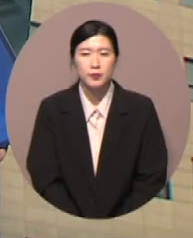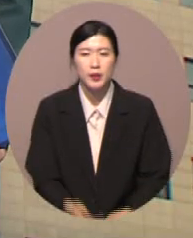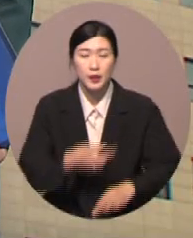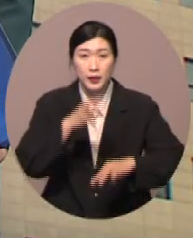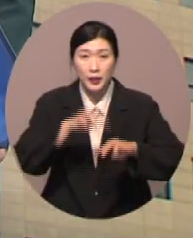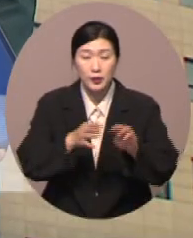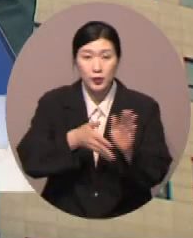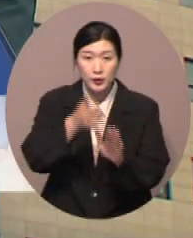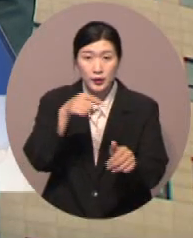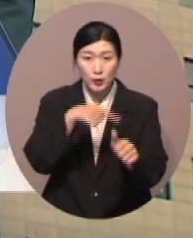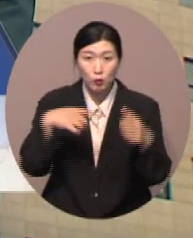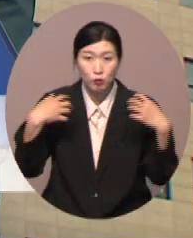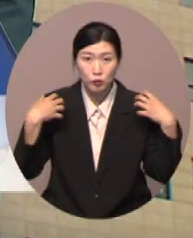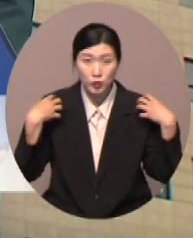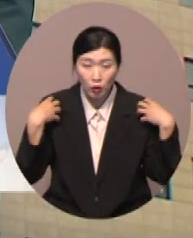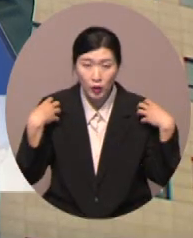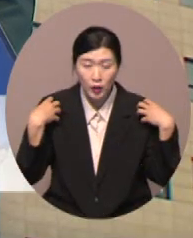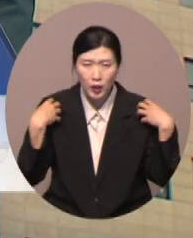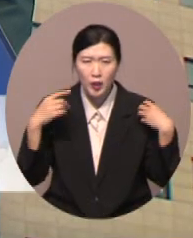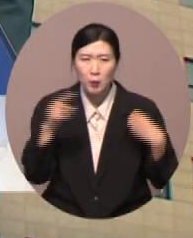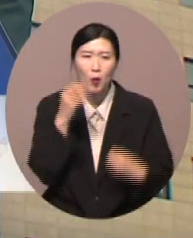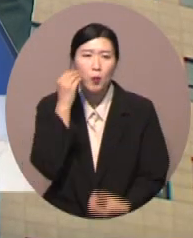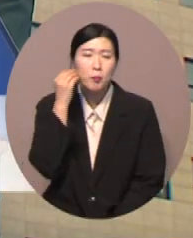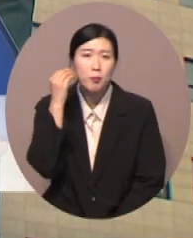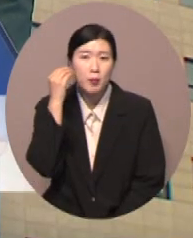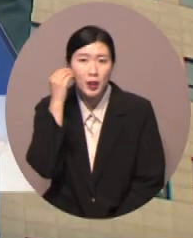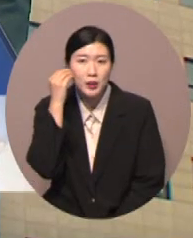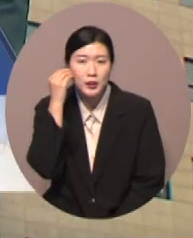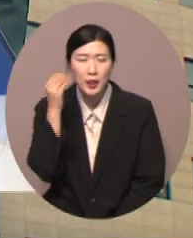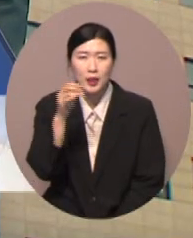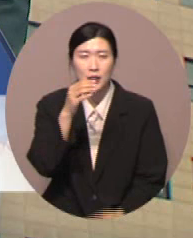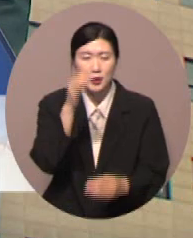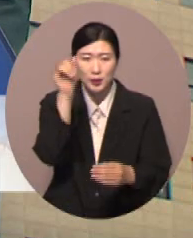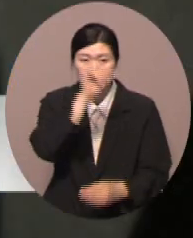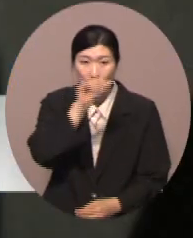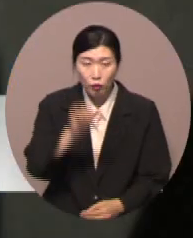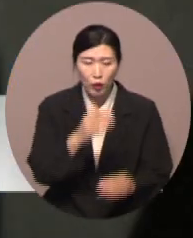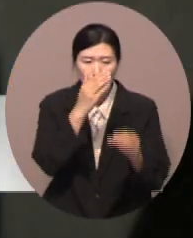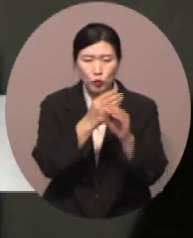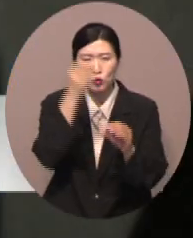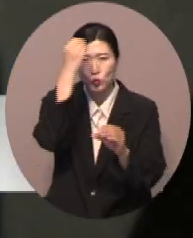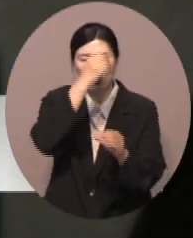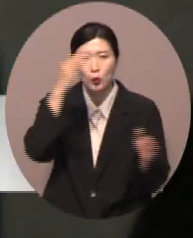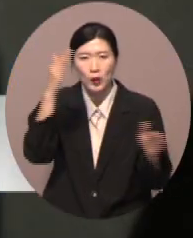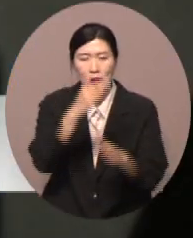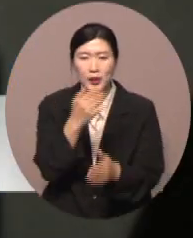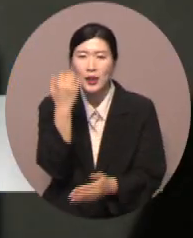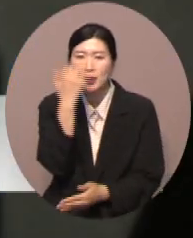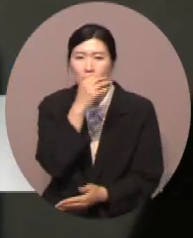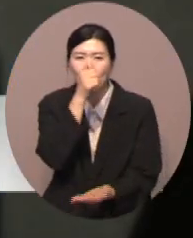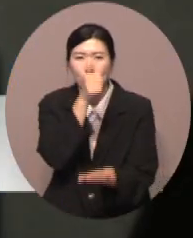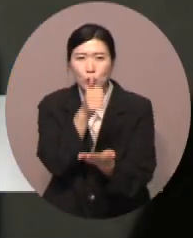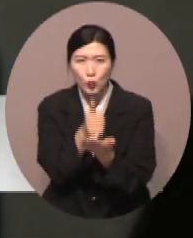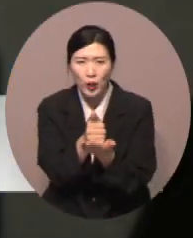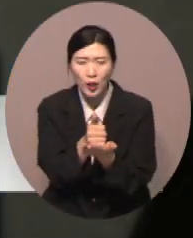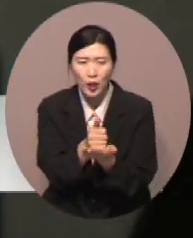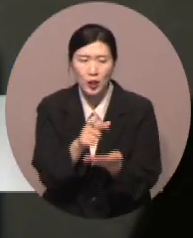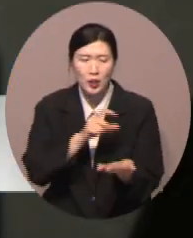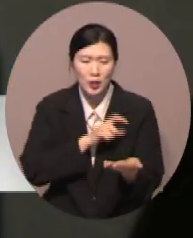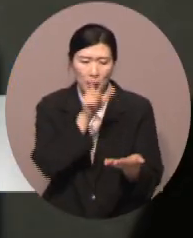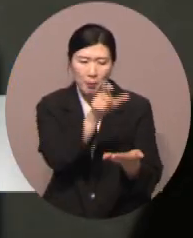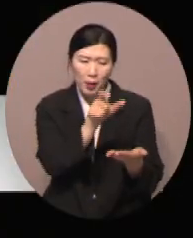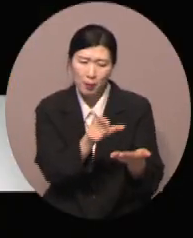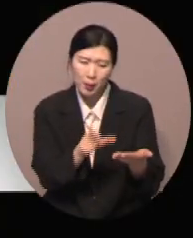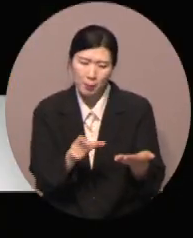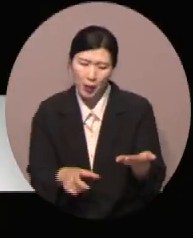대전시 교육청이 최근 사회 관계망 서비스에 전국의 중고교생 등 학생들의 페이크 명단이 개재되는 등